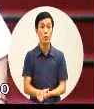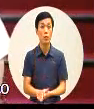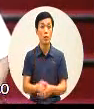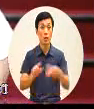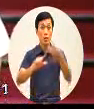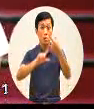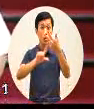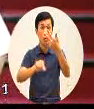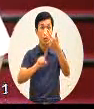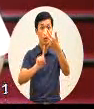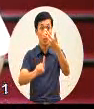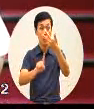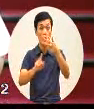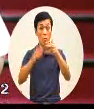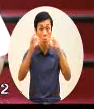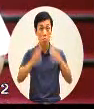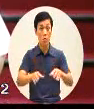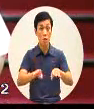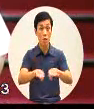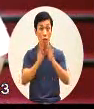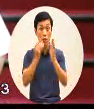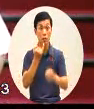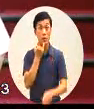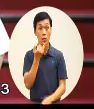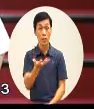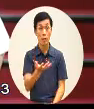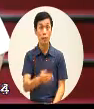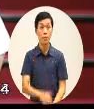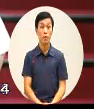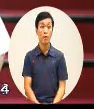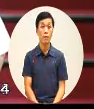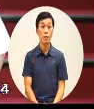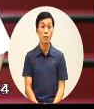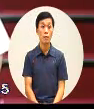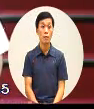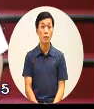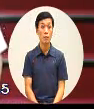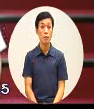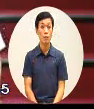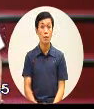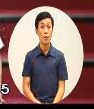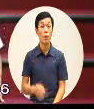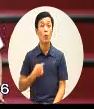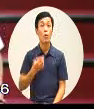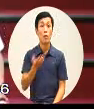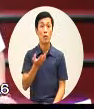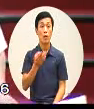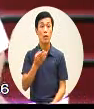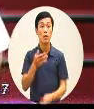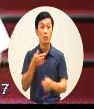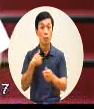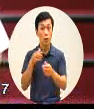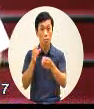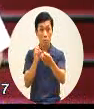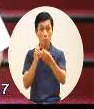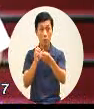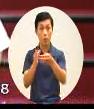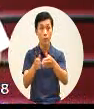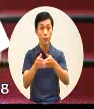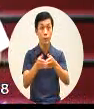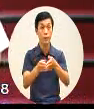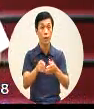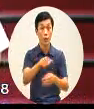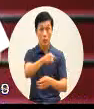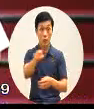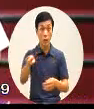月一号能够实施吗？能够实施吗？我拄仔我等着就要让你探讨了。你